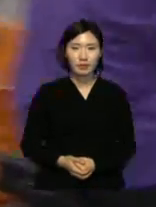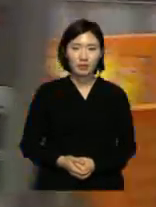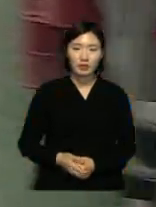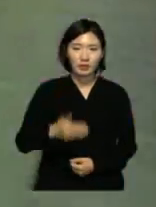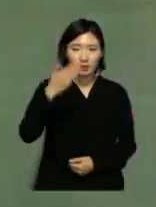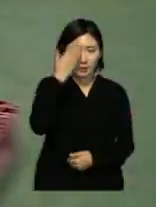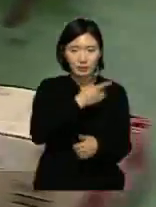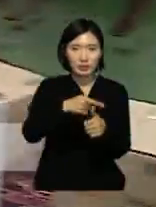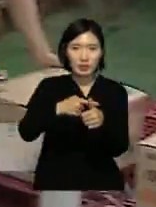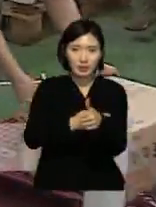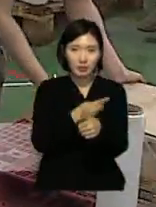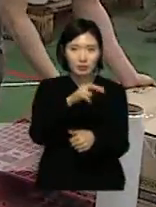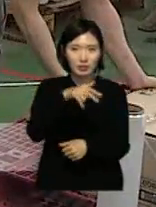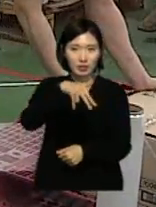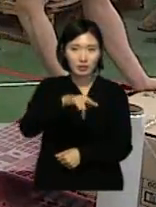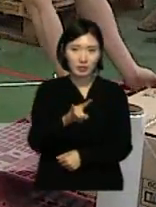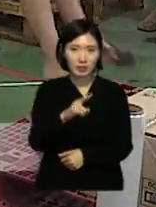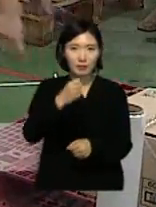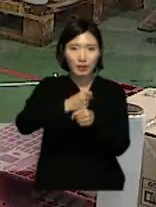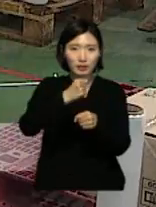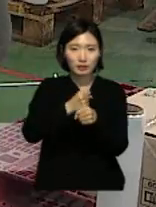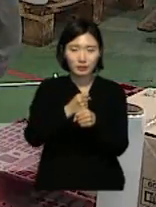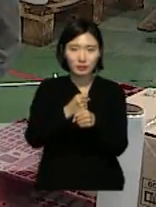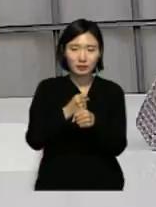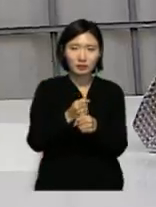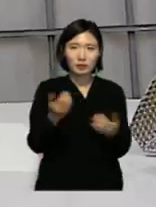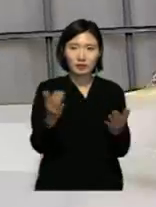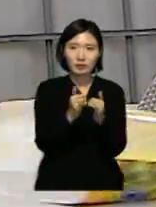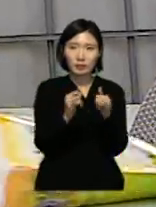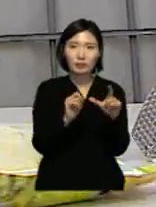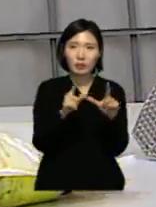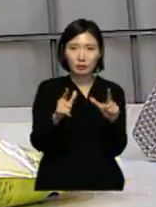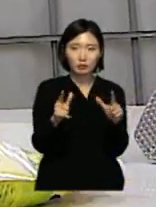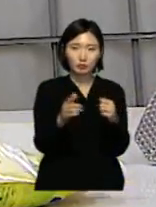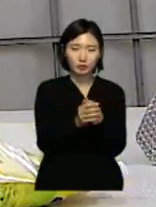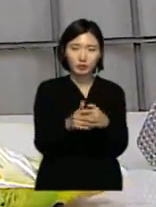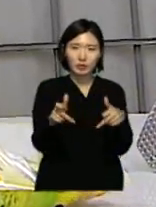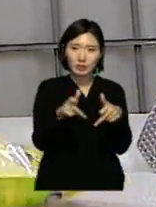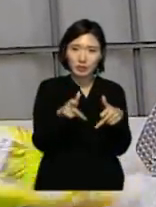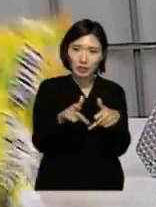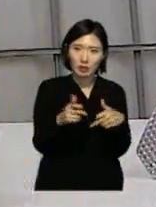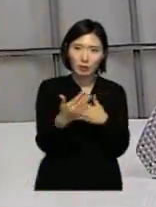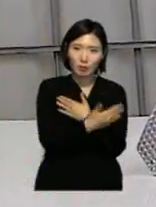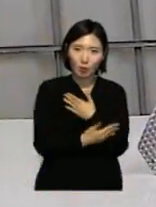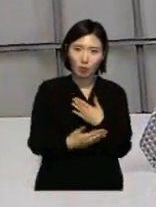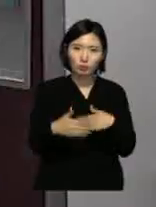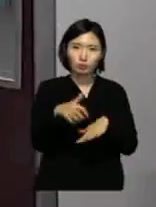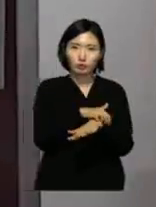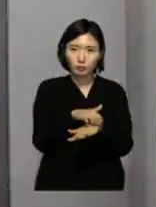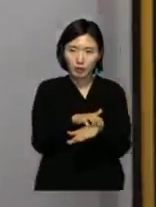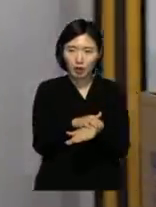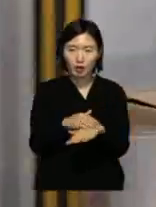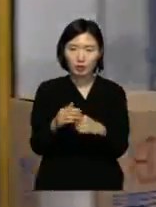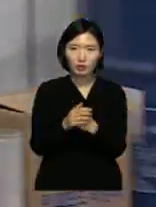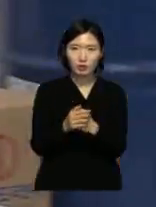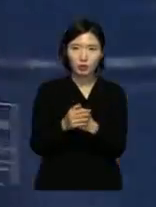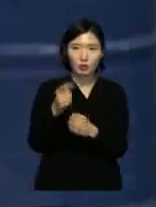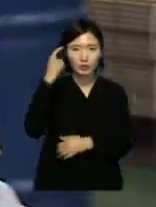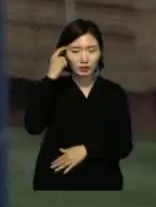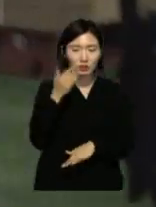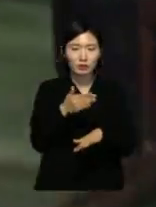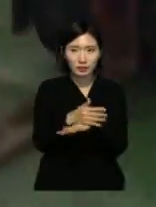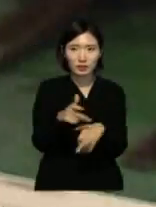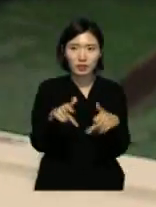천연세제를 만드는 이 업체의 직원들의 대부분은 장애인입니다. 지체장애 1, 2급과 지적장애 3급까지 중증 장애를